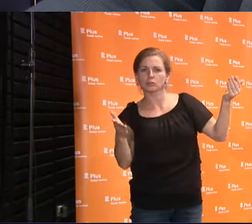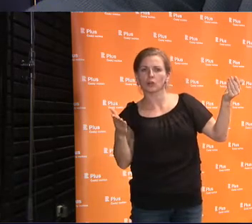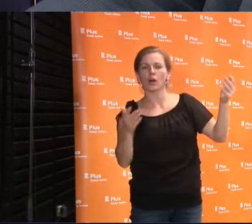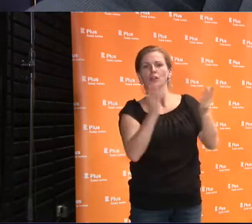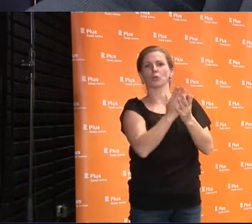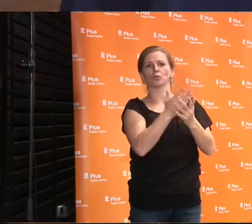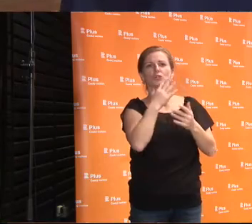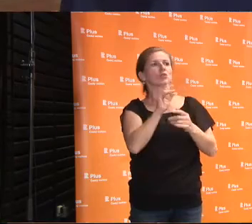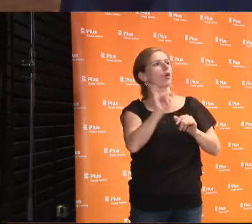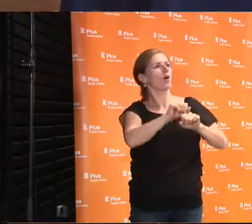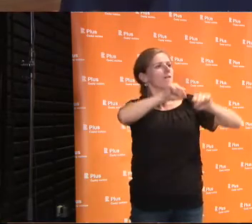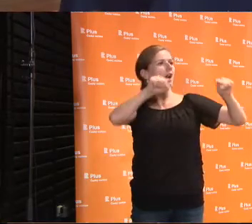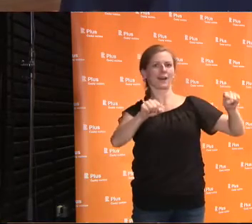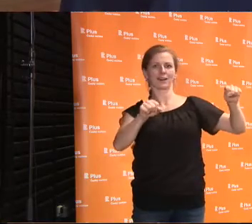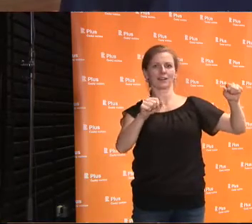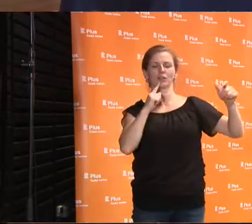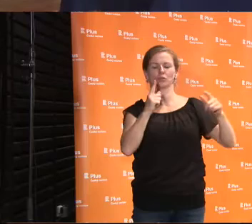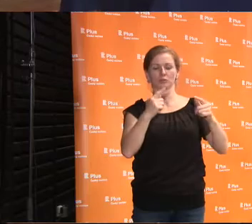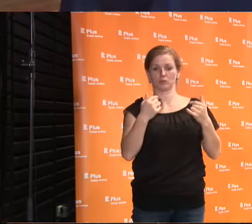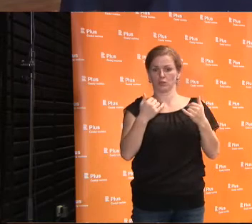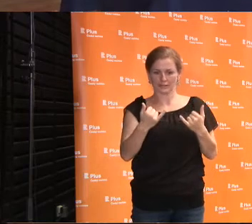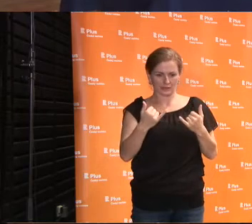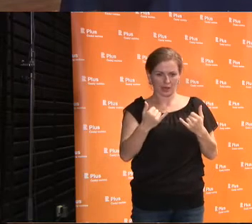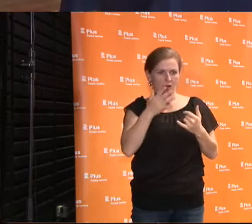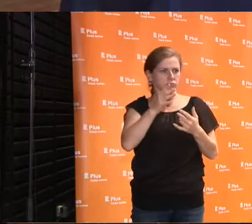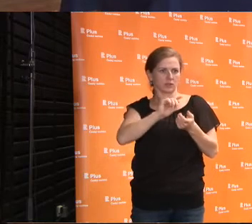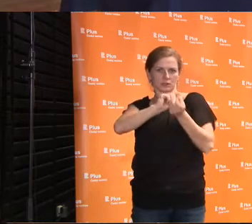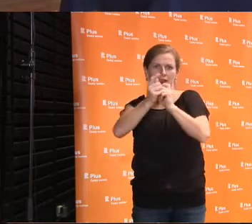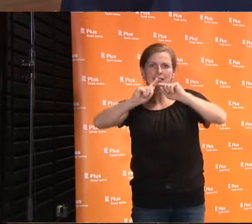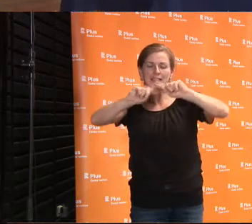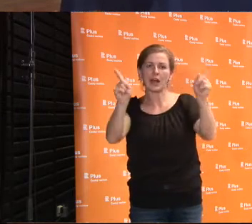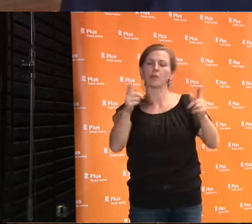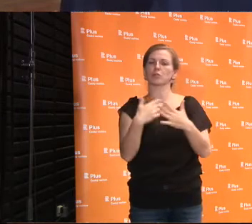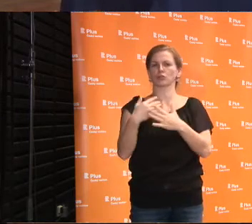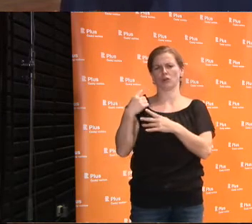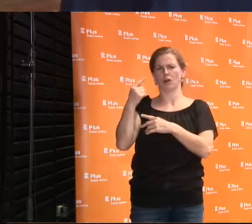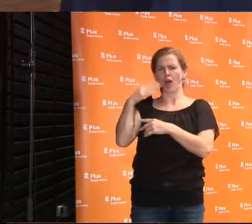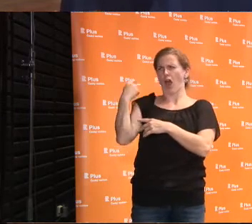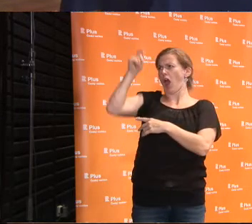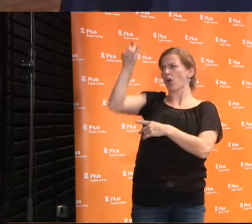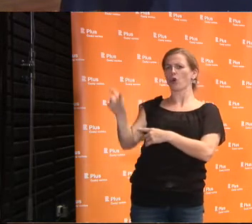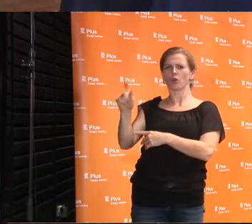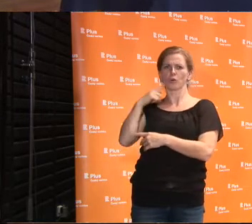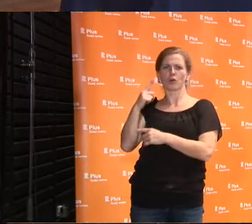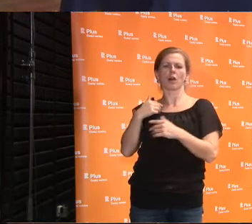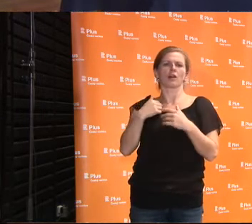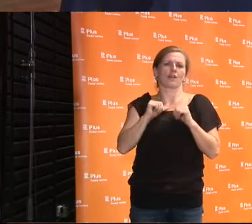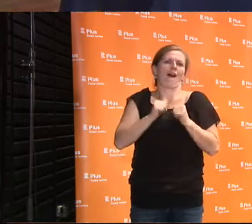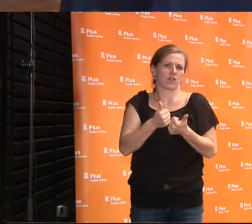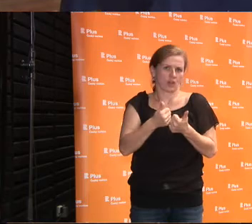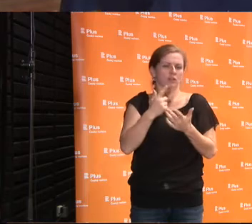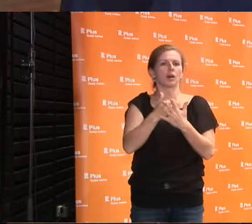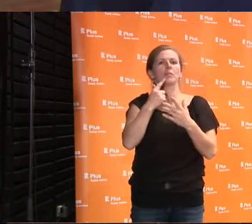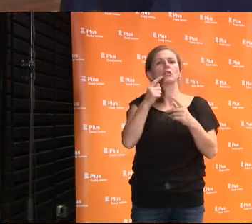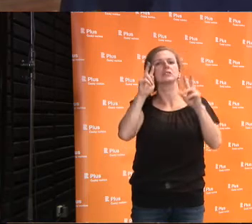tu mocenskou strukturu společnosti, tak jak ji známe dnes. No. A on navrhuje, že vlastně by se měl jinak změnit přístup k tomu, co považujeme za duševní vlastnictví a způsob